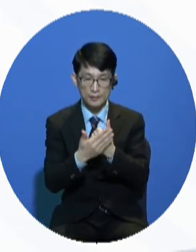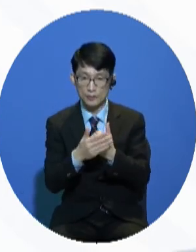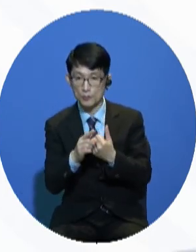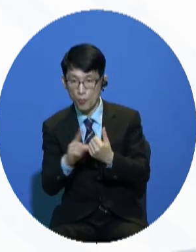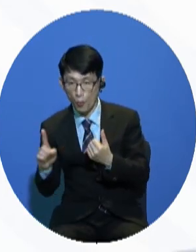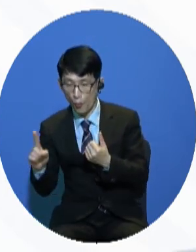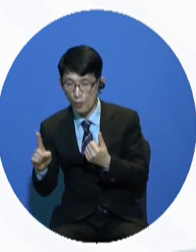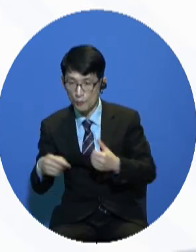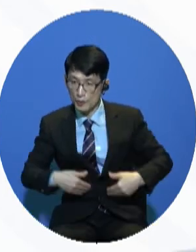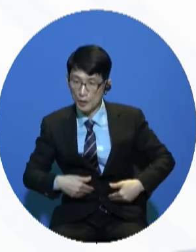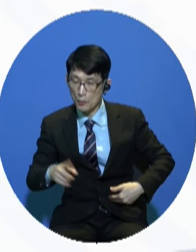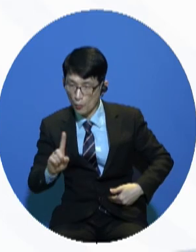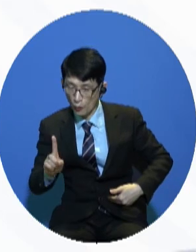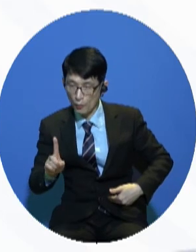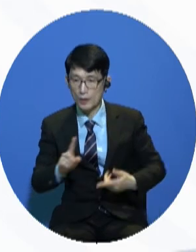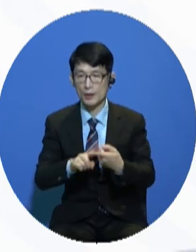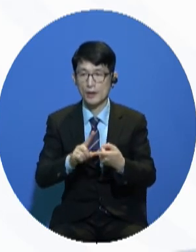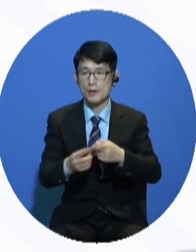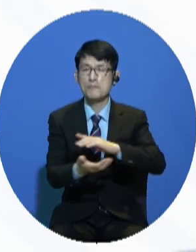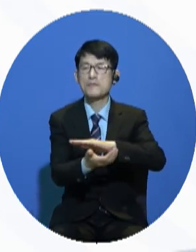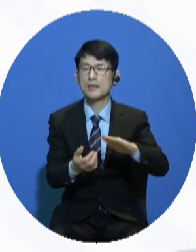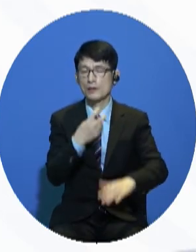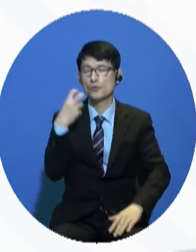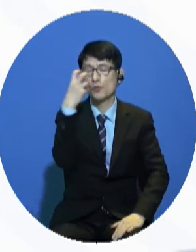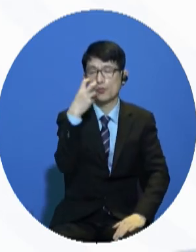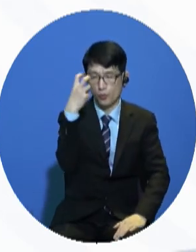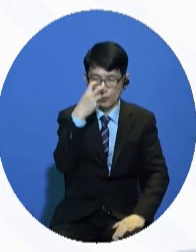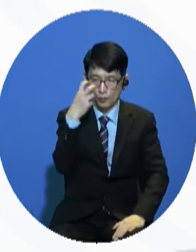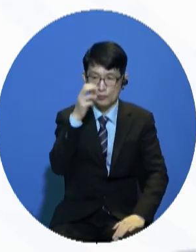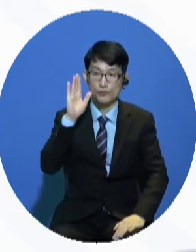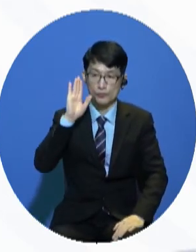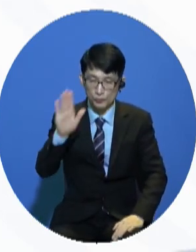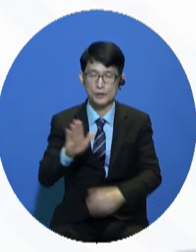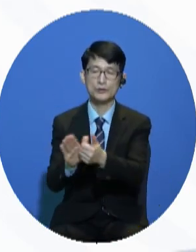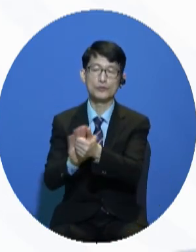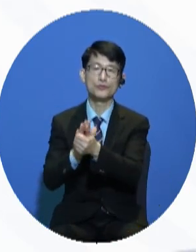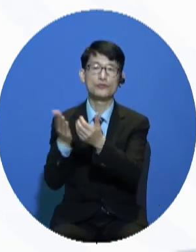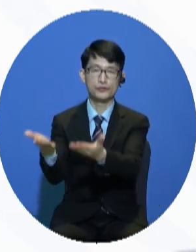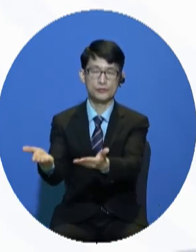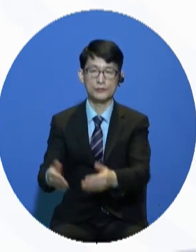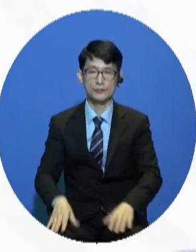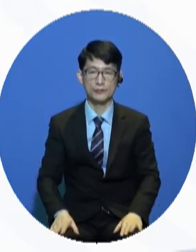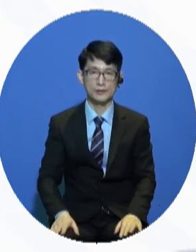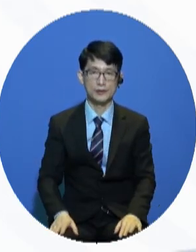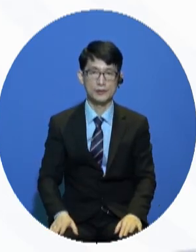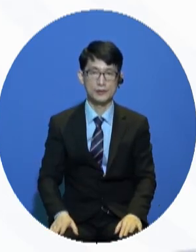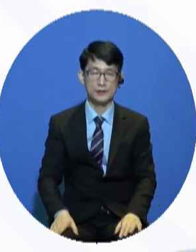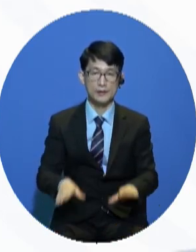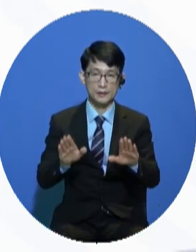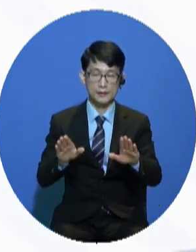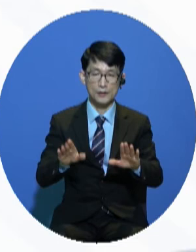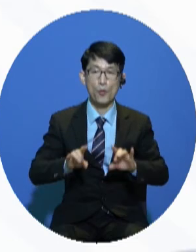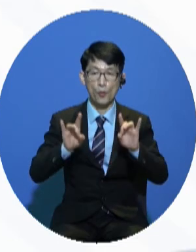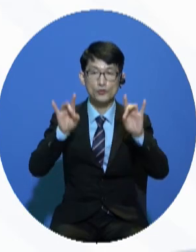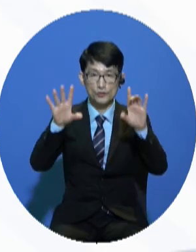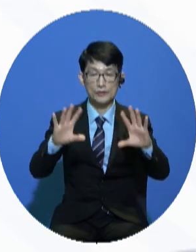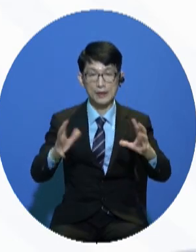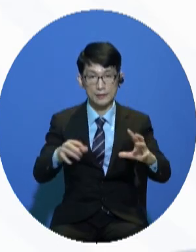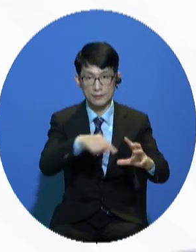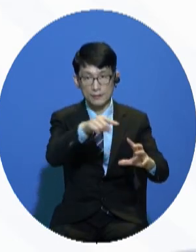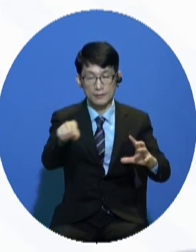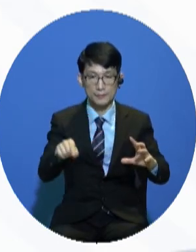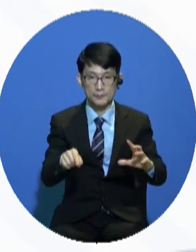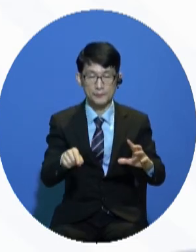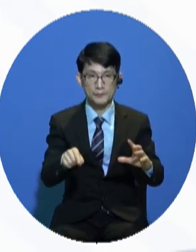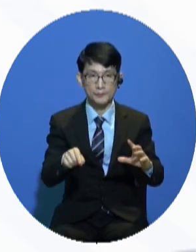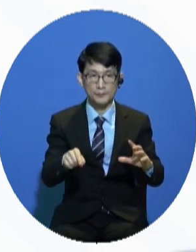종류를 결정하는 그런 사정 절차를 갖고 있습니다. 그래서 이제 이렇게 이 시스템이 도입되면서 호주는 뭐